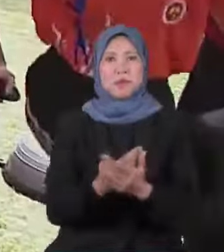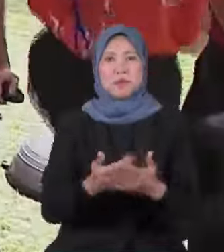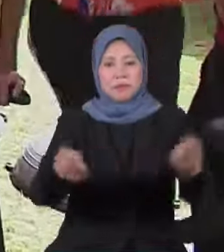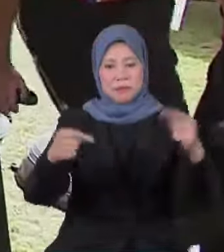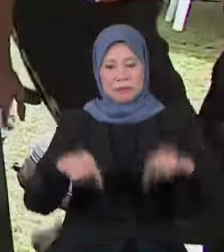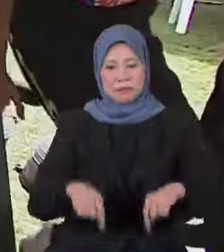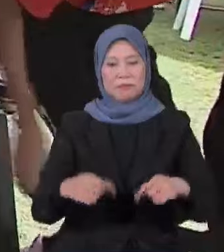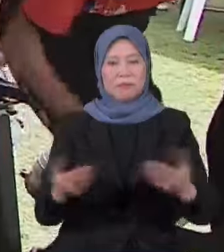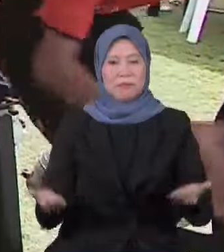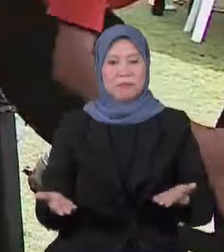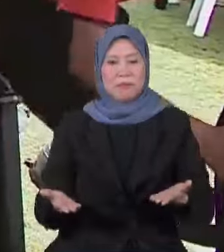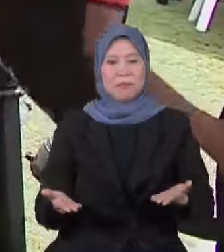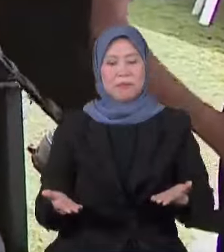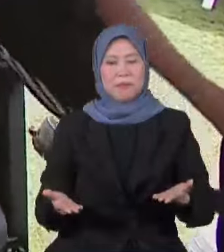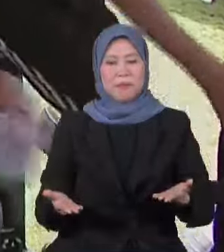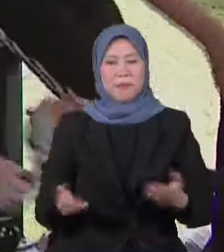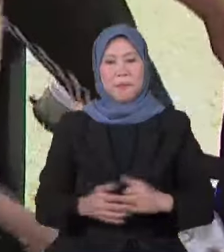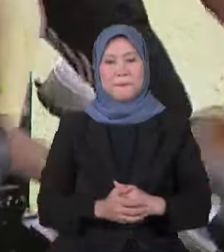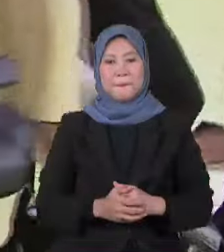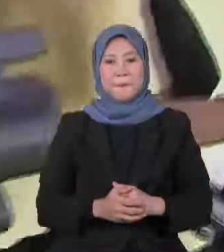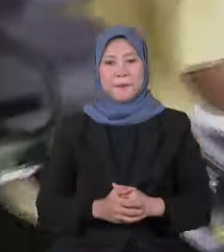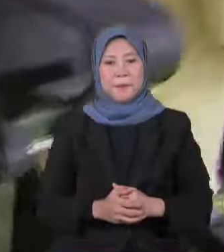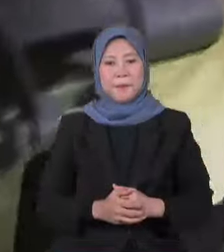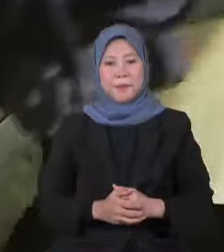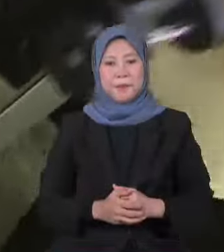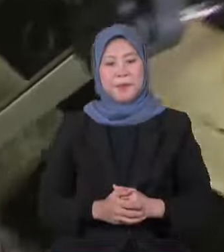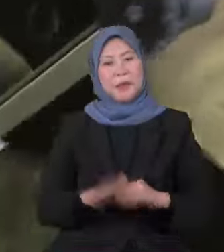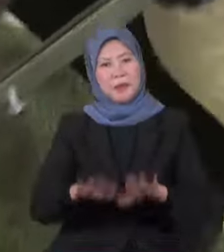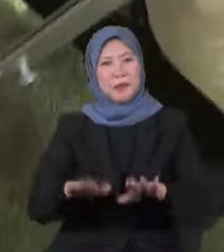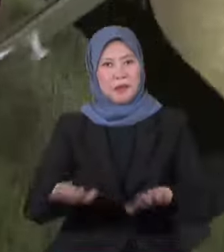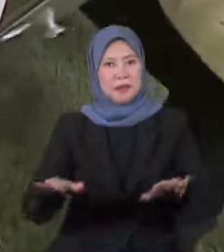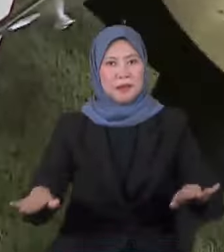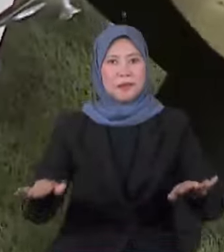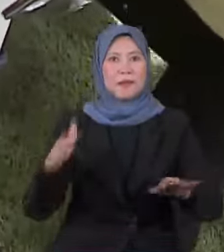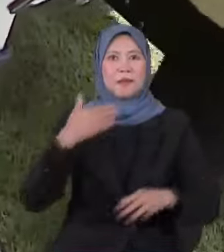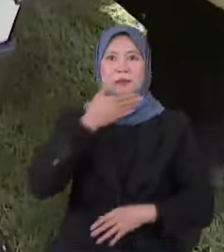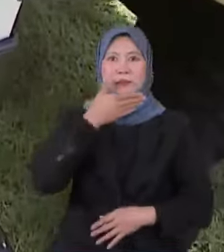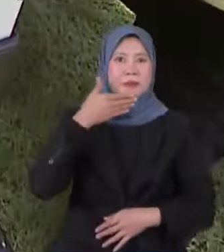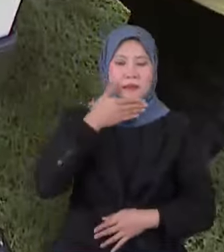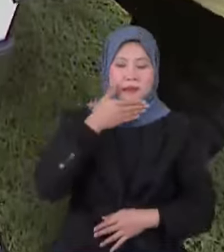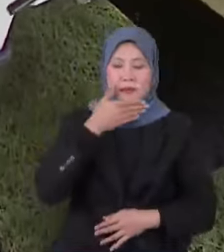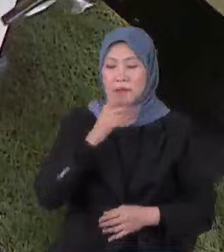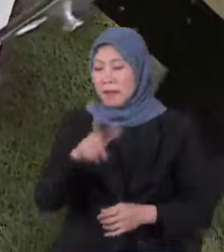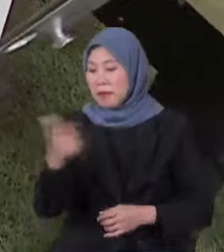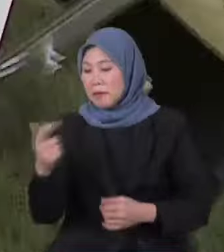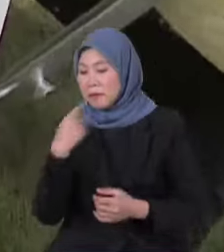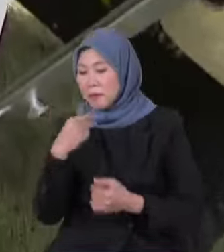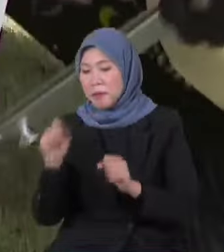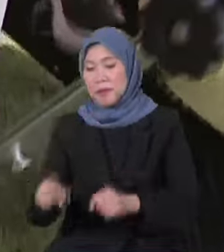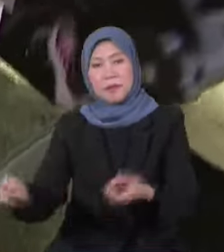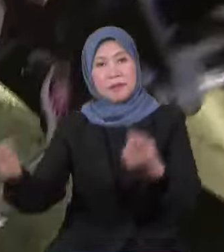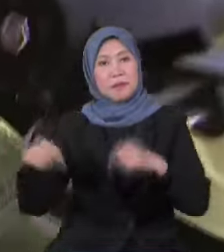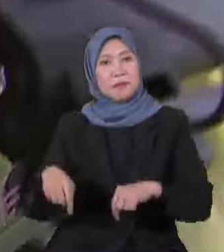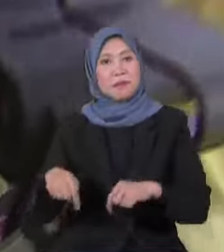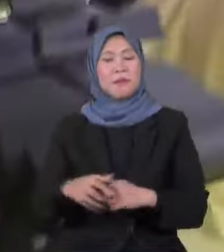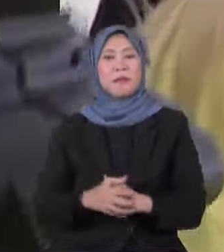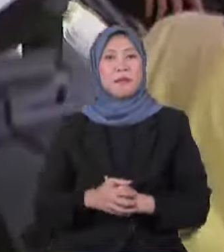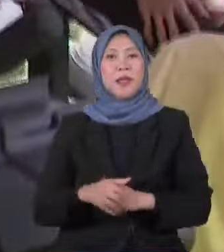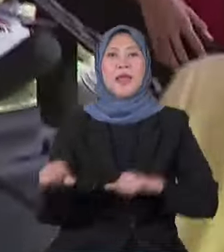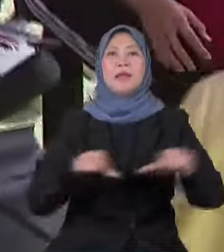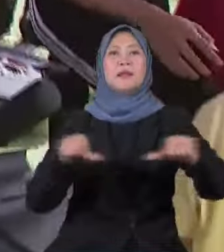yang untuk reruai ini. Siapa yang boleh hadir lagi selain daripada kanak-kanak belia Kalau untuk aktiviti ni